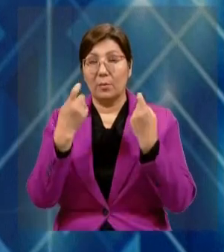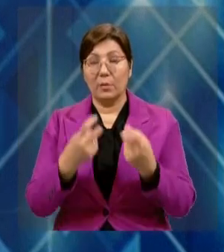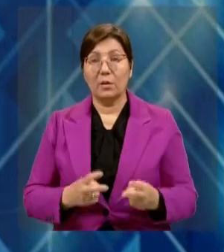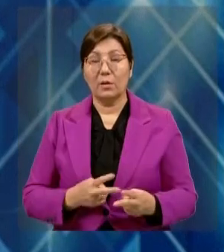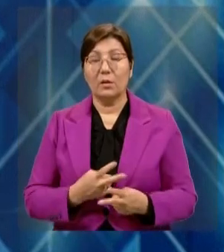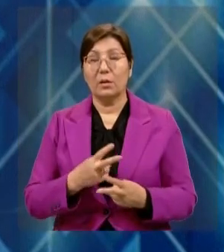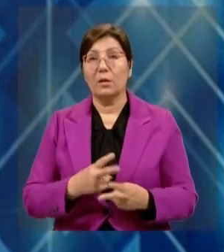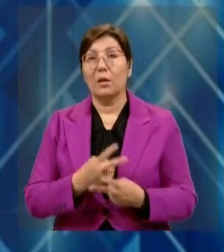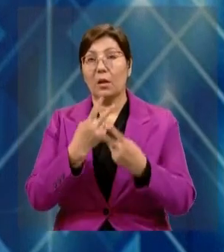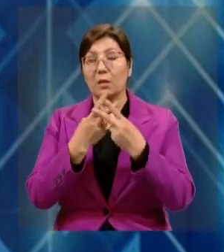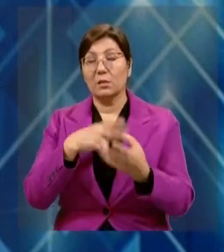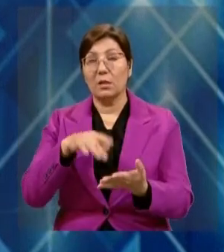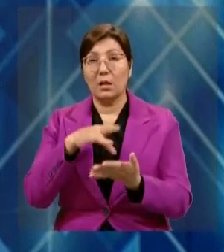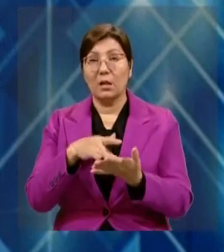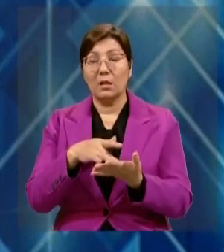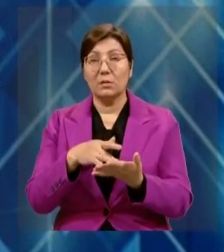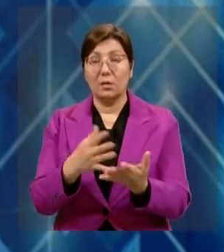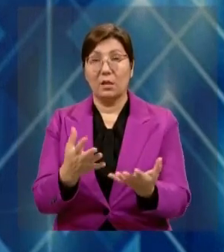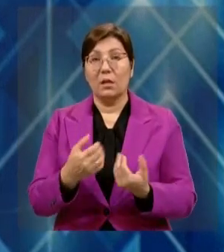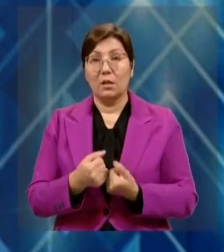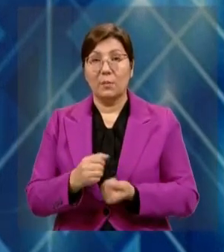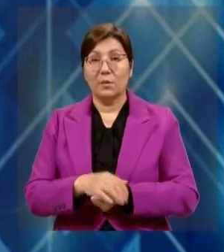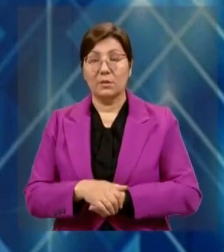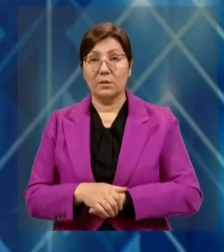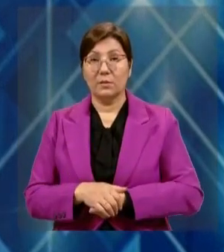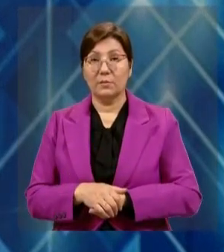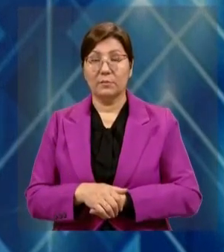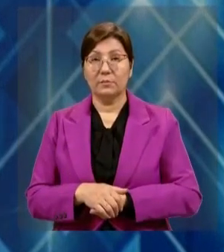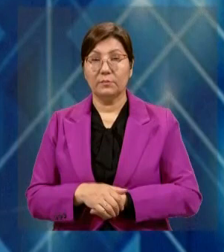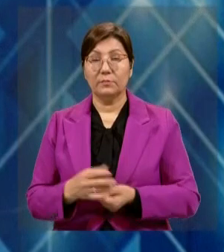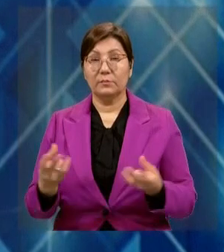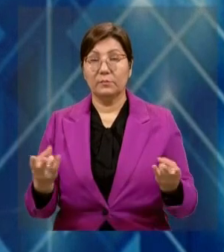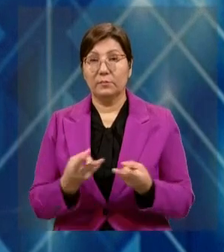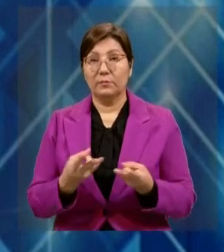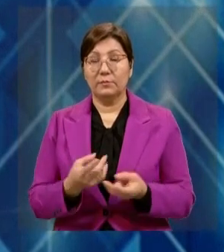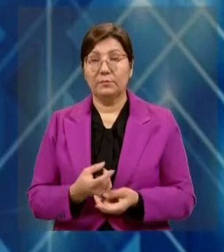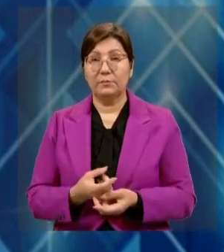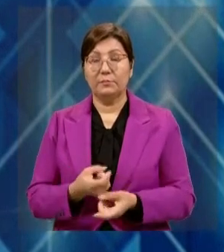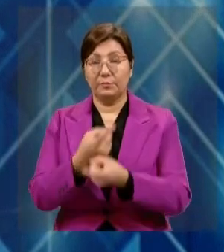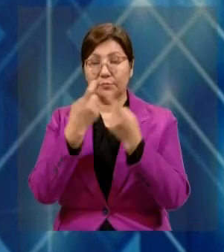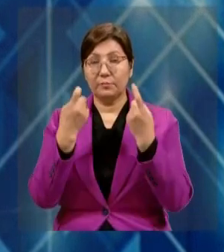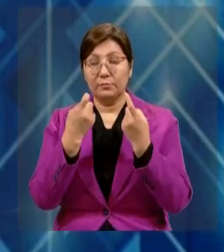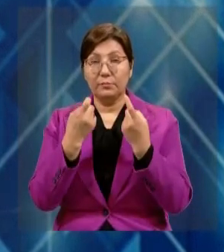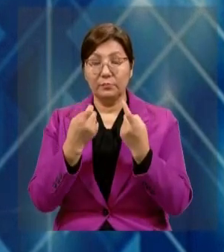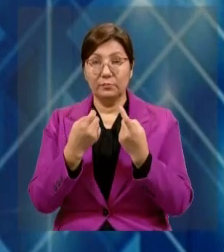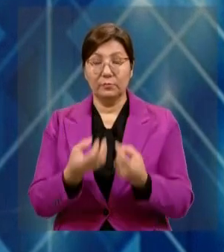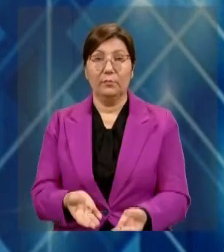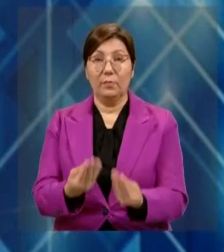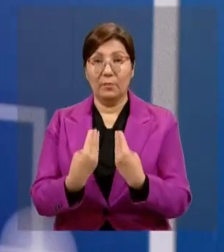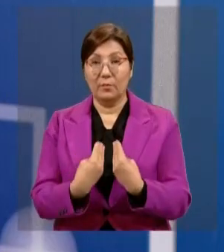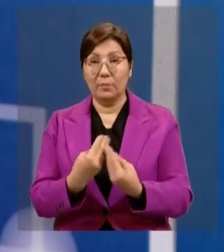біздің орталығымыз бар. Сол орталықтан бізге керекті жаңағы дәлелденген мәліметтер алып